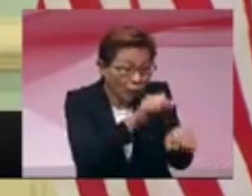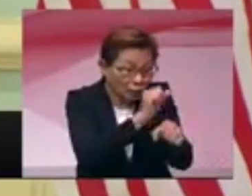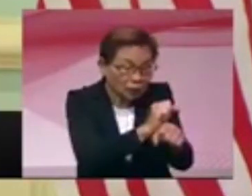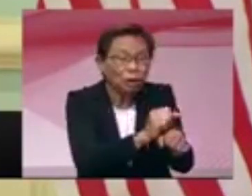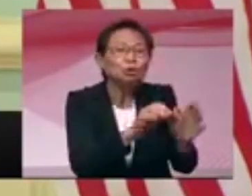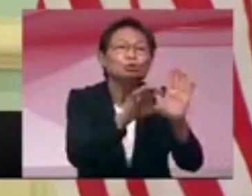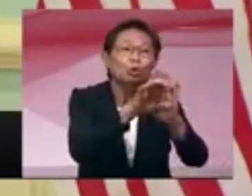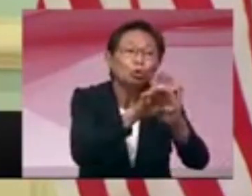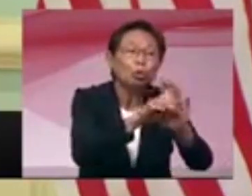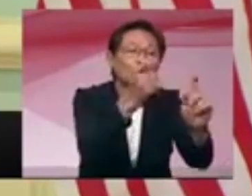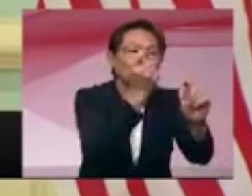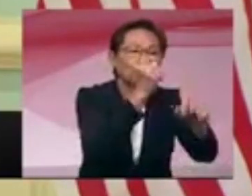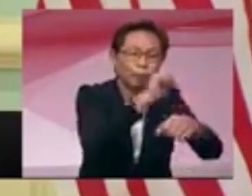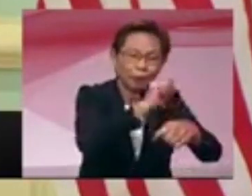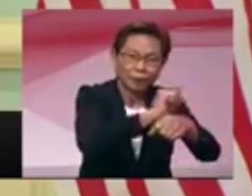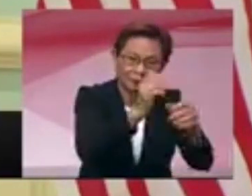pekerja-pekerja